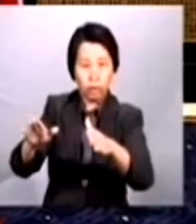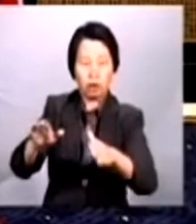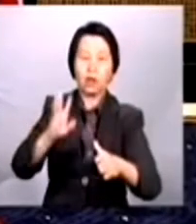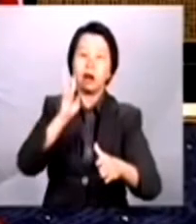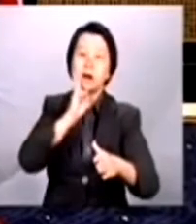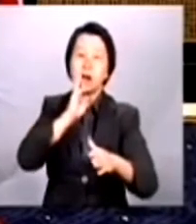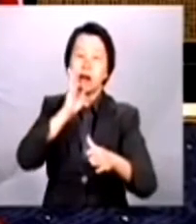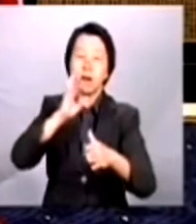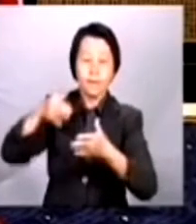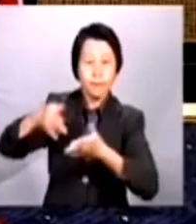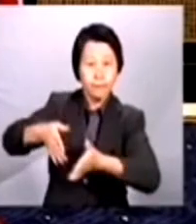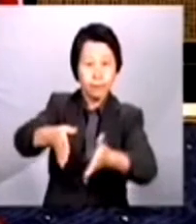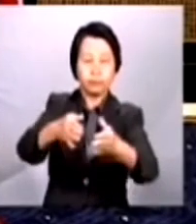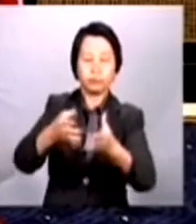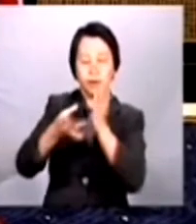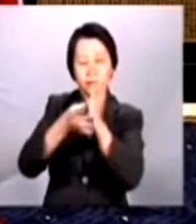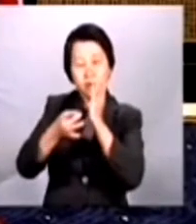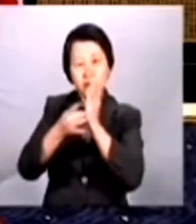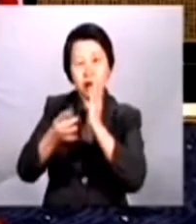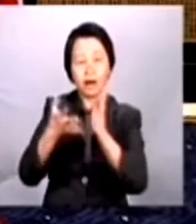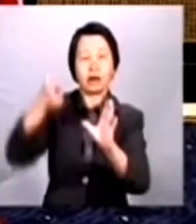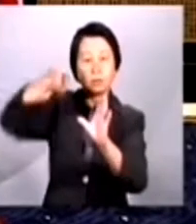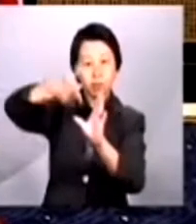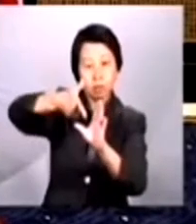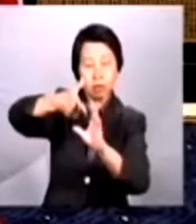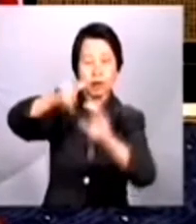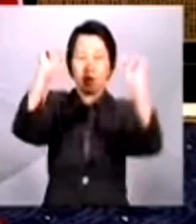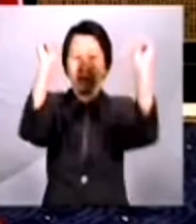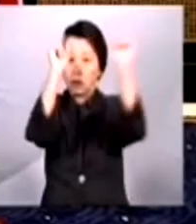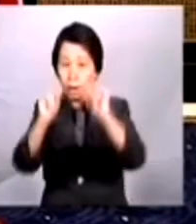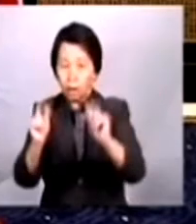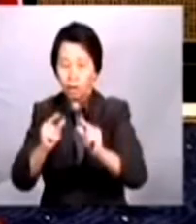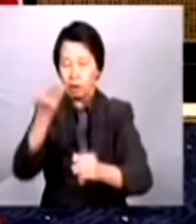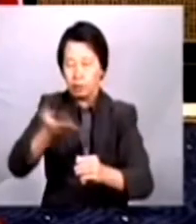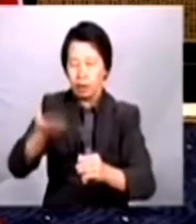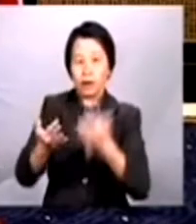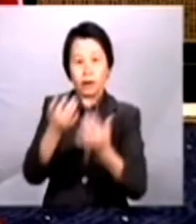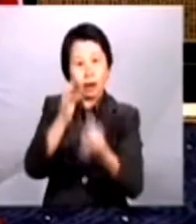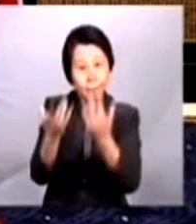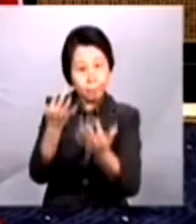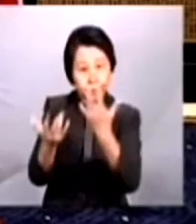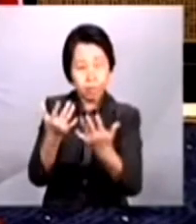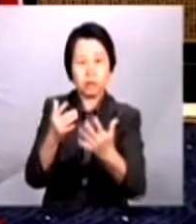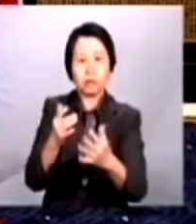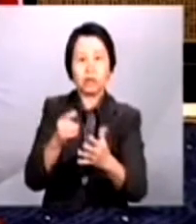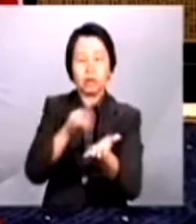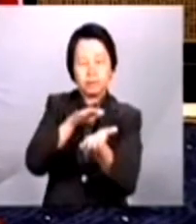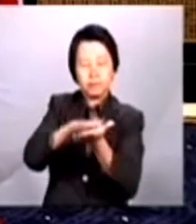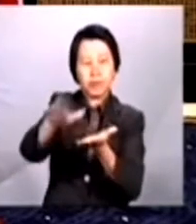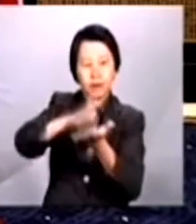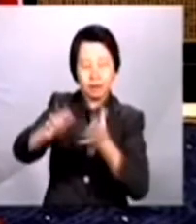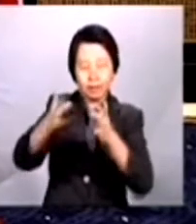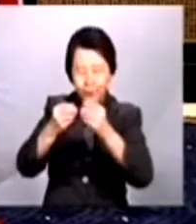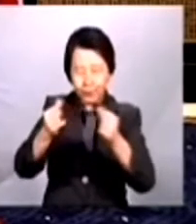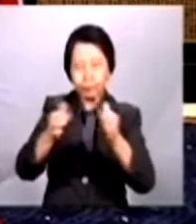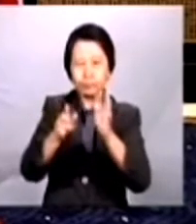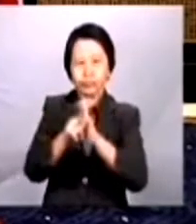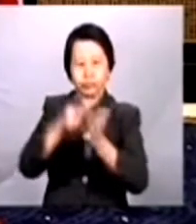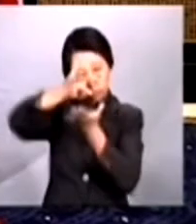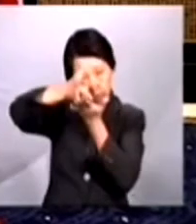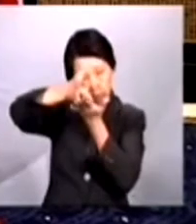perairan minyak gas bahan api paling Heru